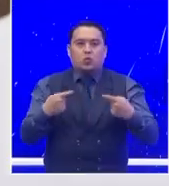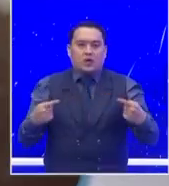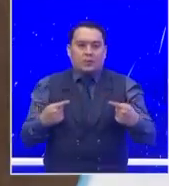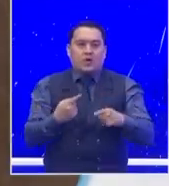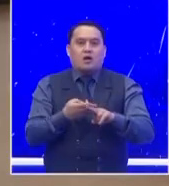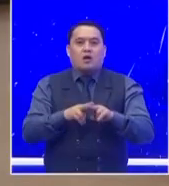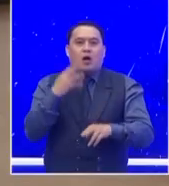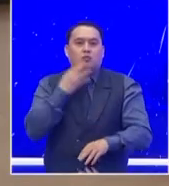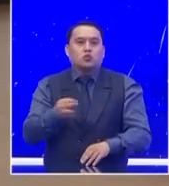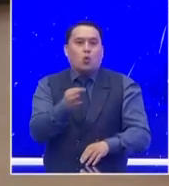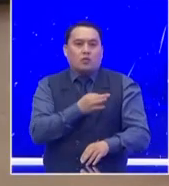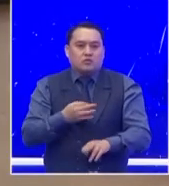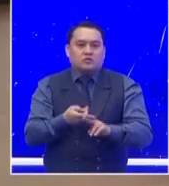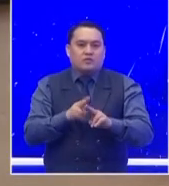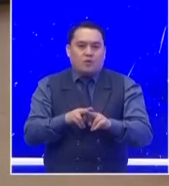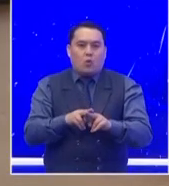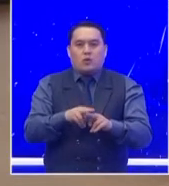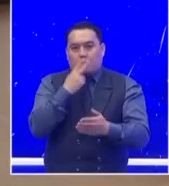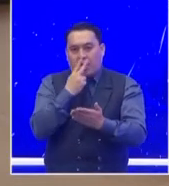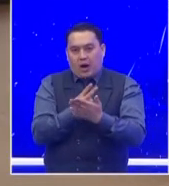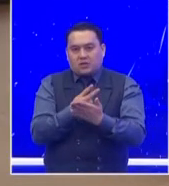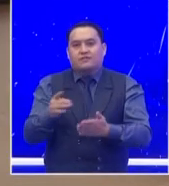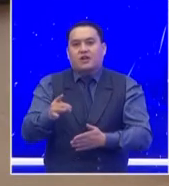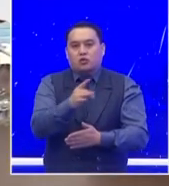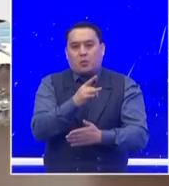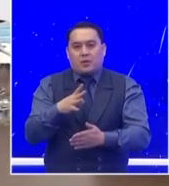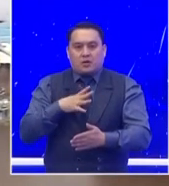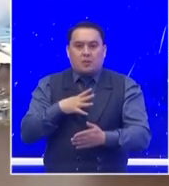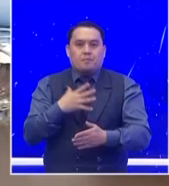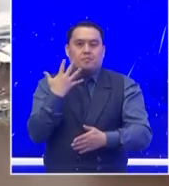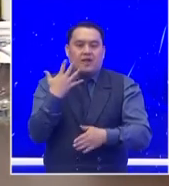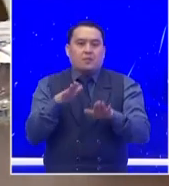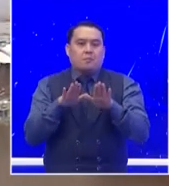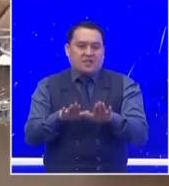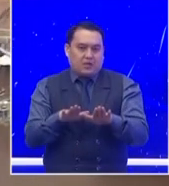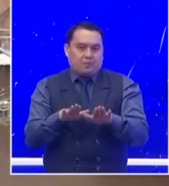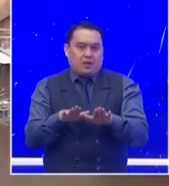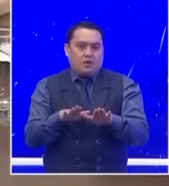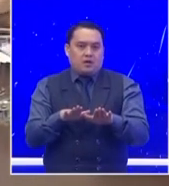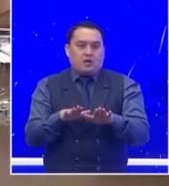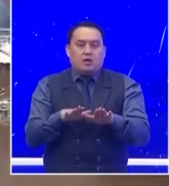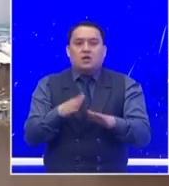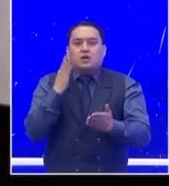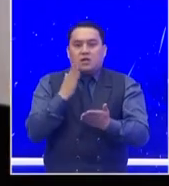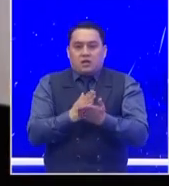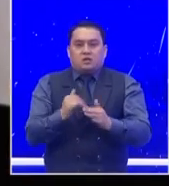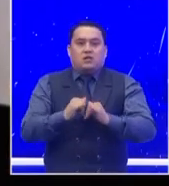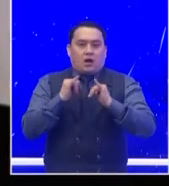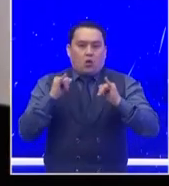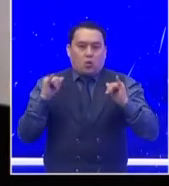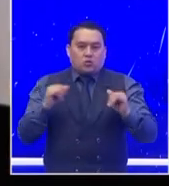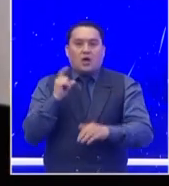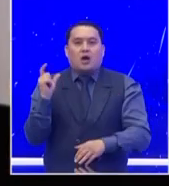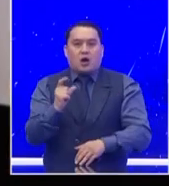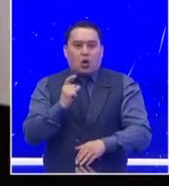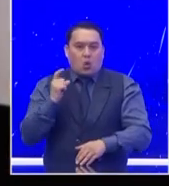К слову, Алматинская область в сводном индексе показателей регионов оказалась на 5-м месте. Однако в свете негативной динамики во